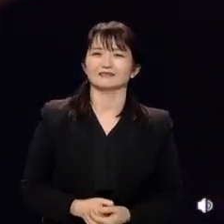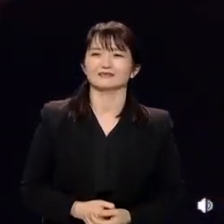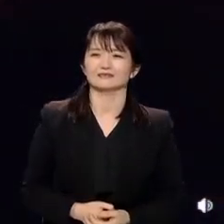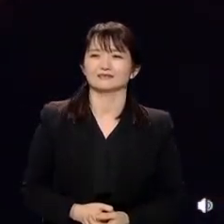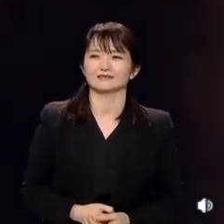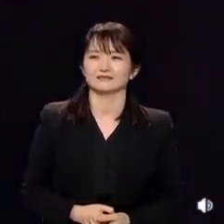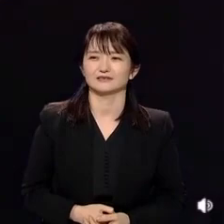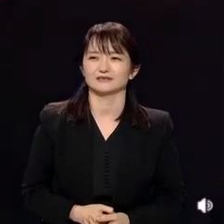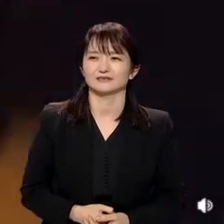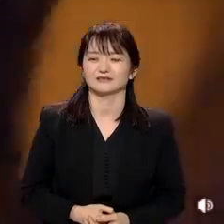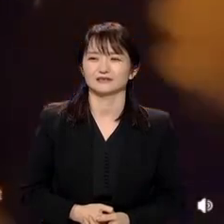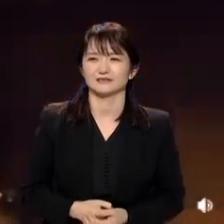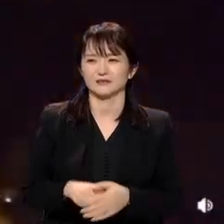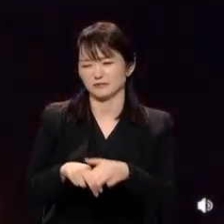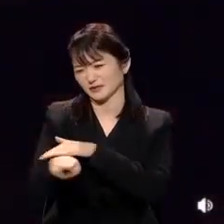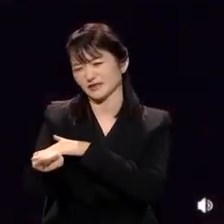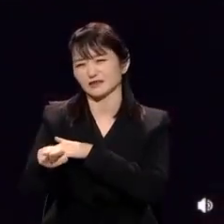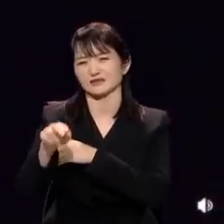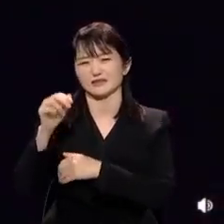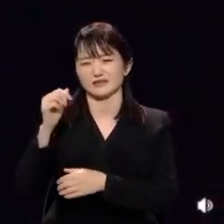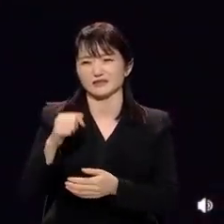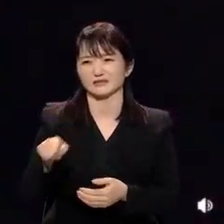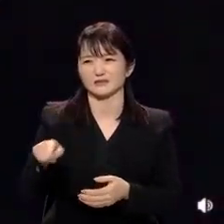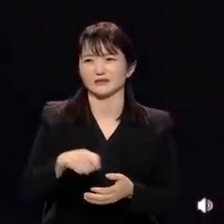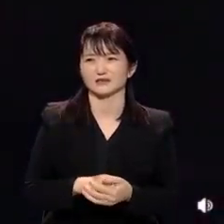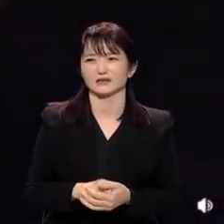I missed. Damn it.